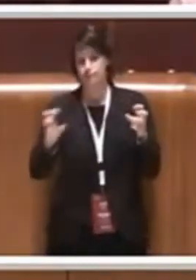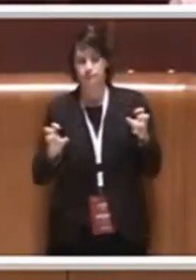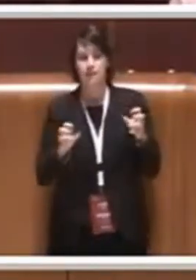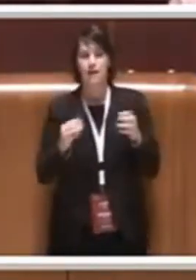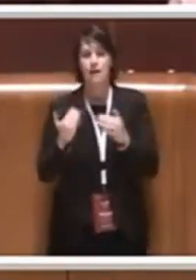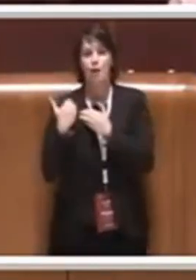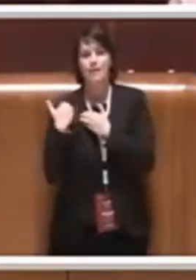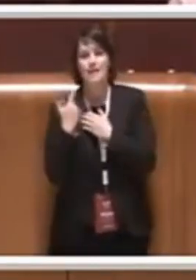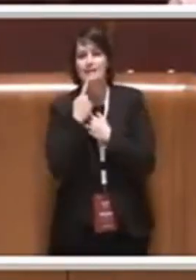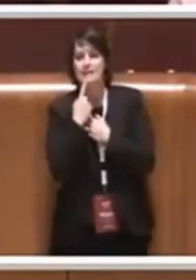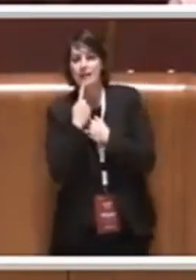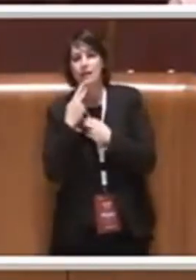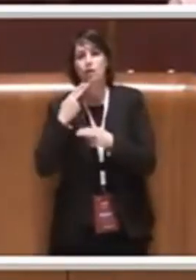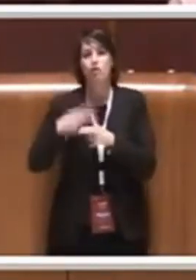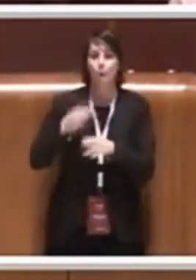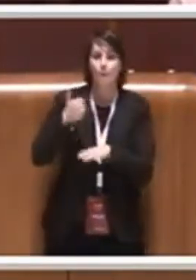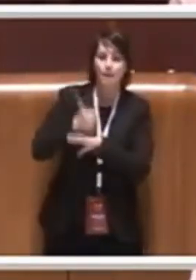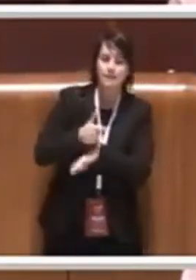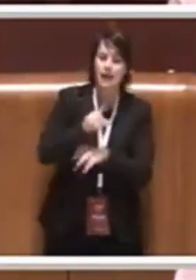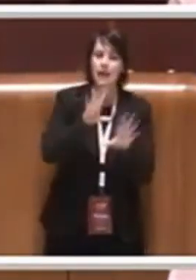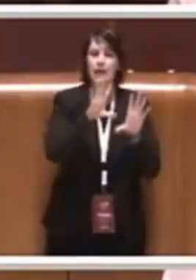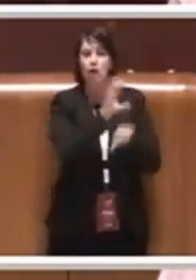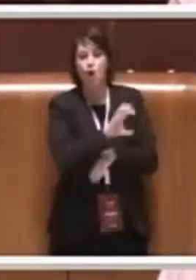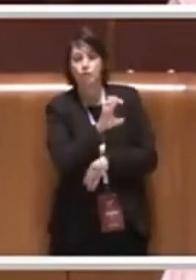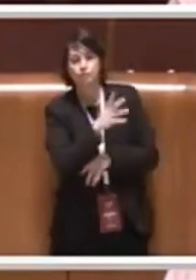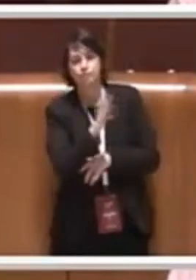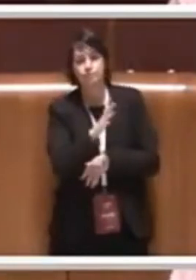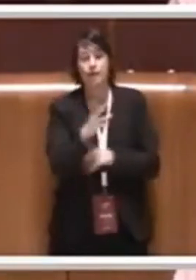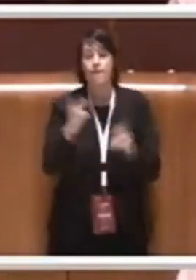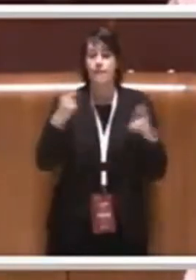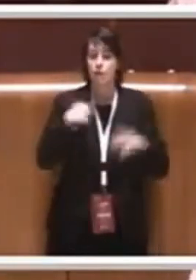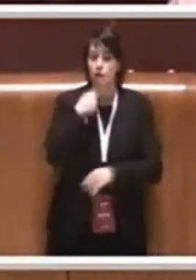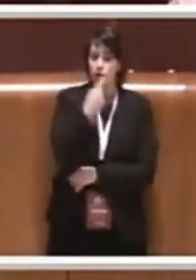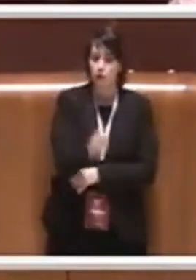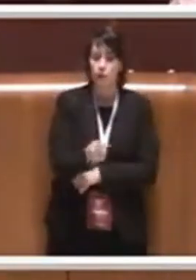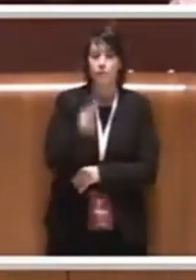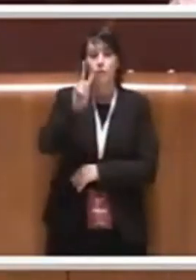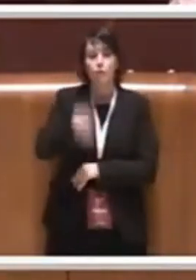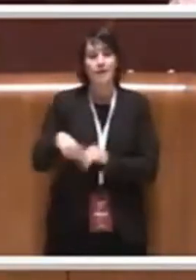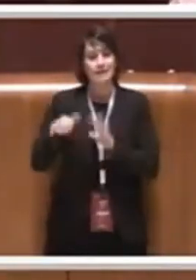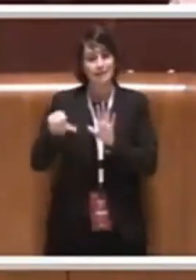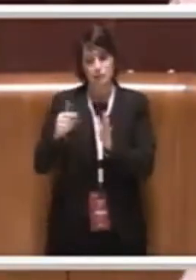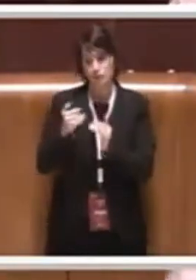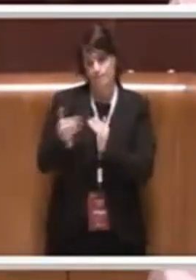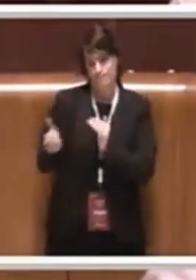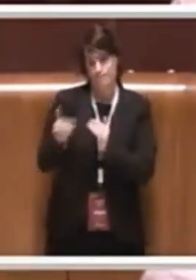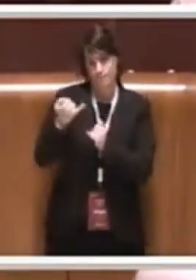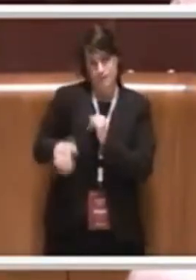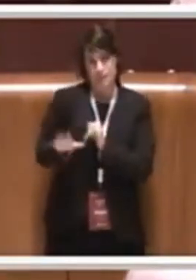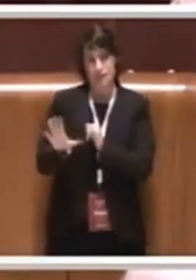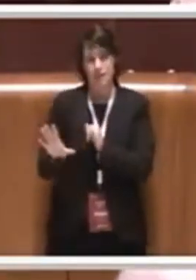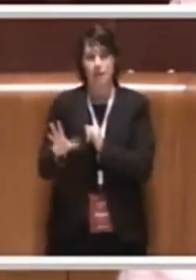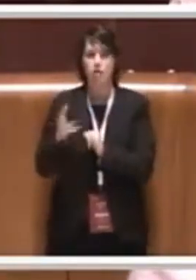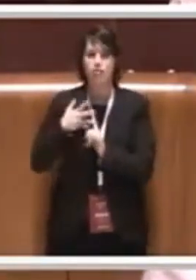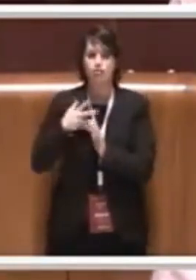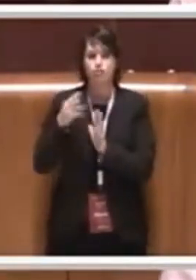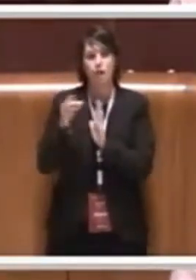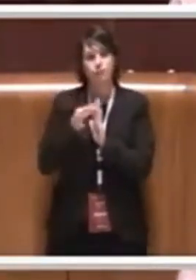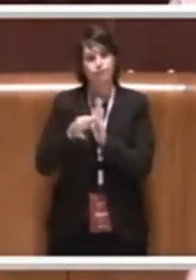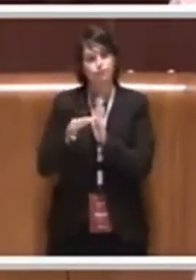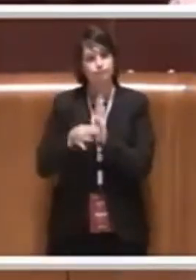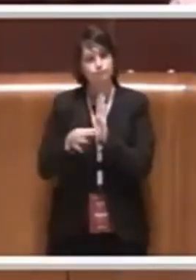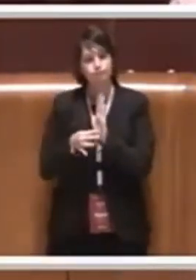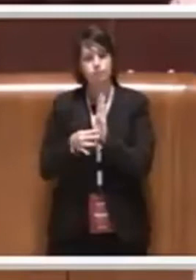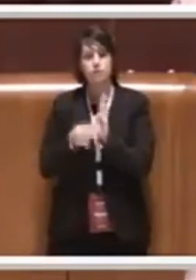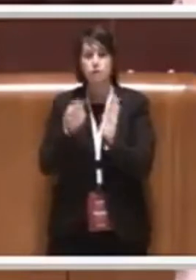Assemblea Capitolina ha approvato alla fine del 2016 una serie di ordini del giorno che impegnavano e hanno